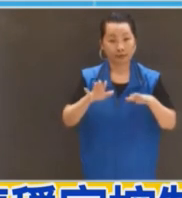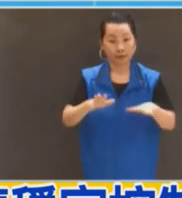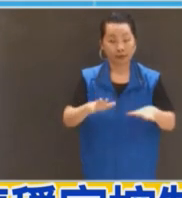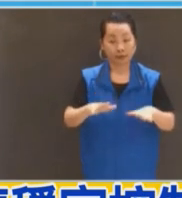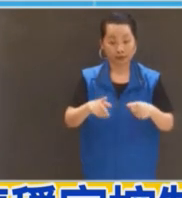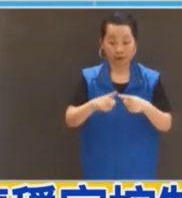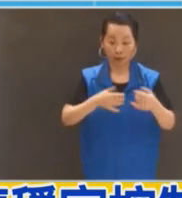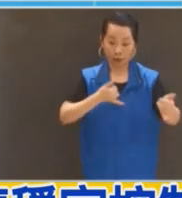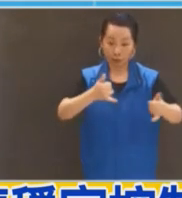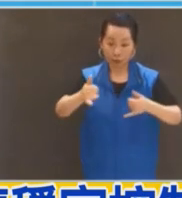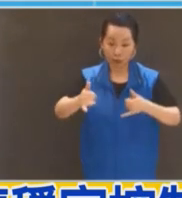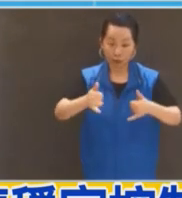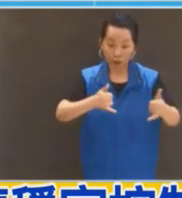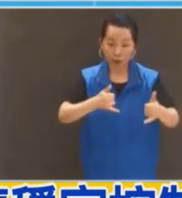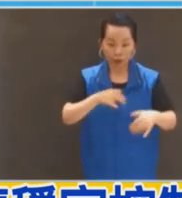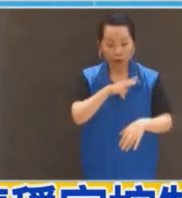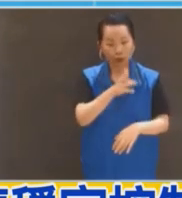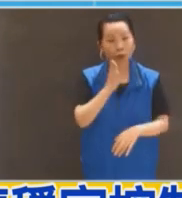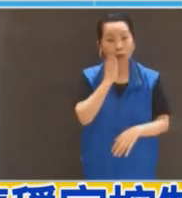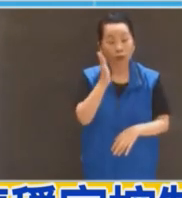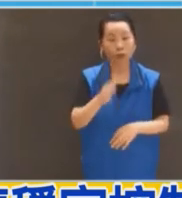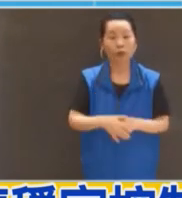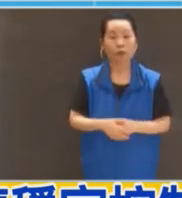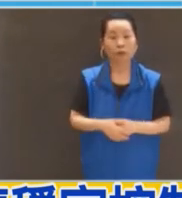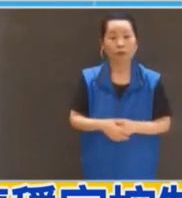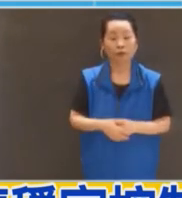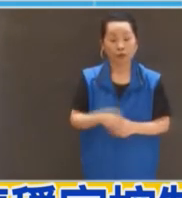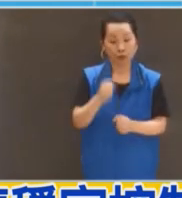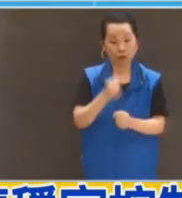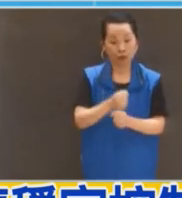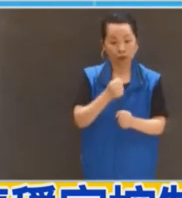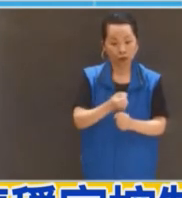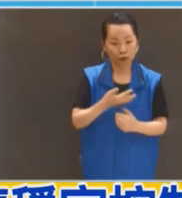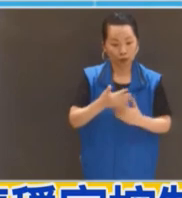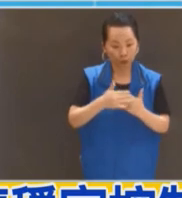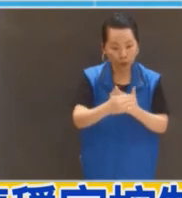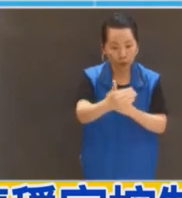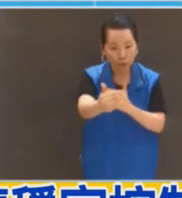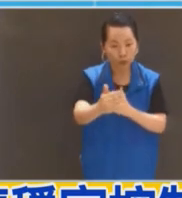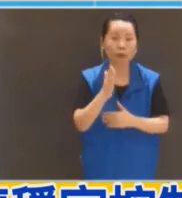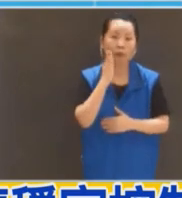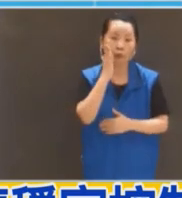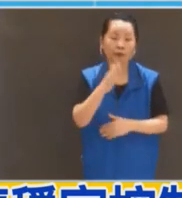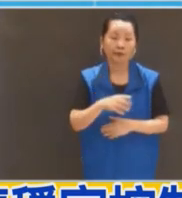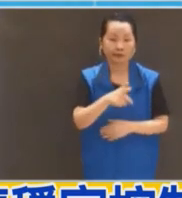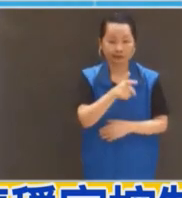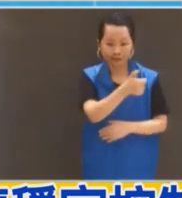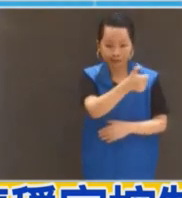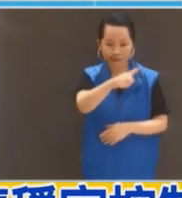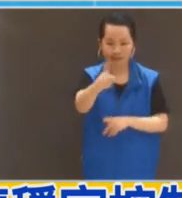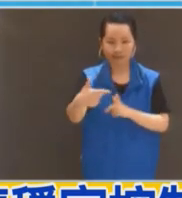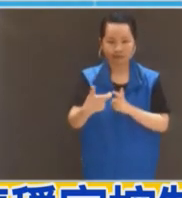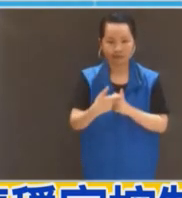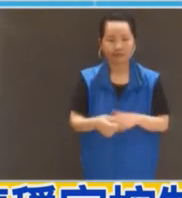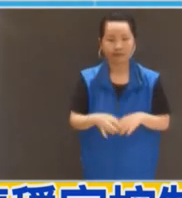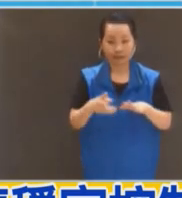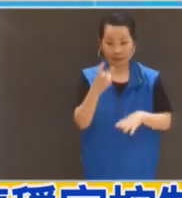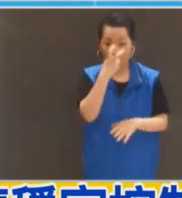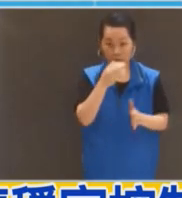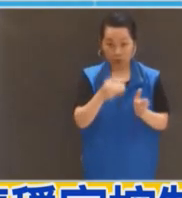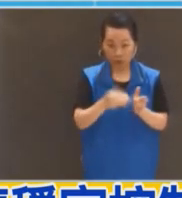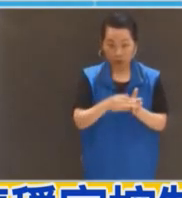动线其实安排得非常的好，也没有影响所有的作业，也谢谢大家的配合。除了我们筛检完